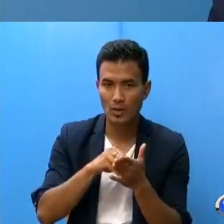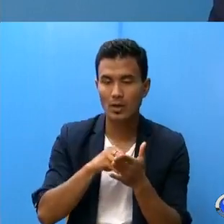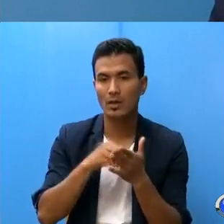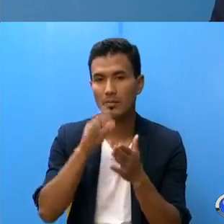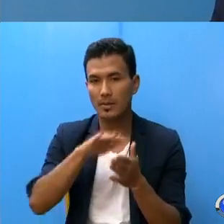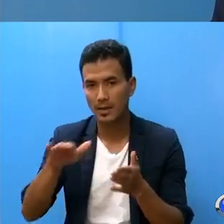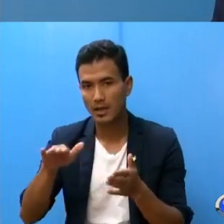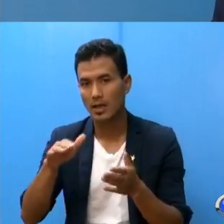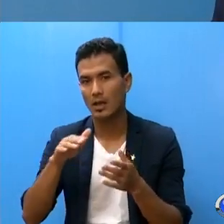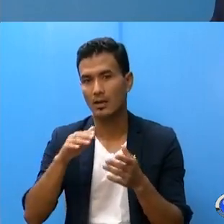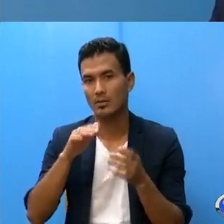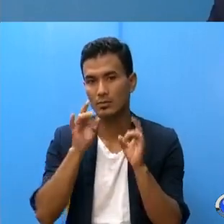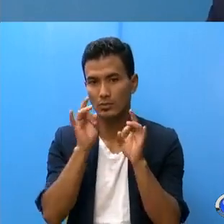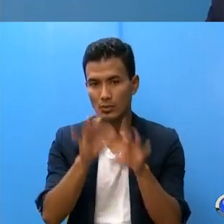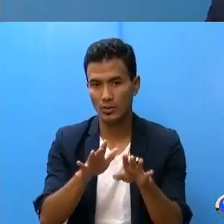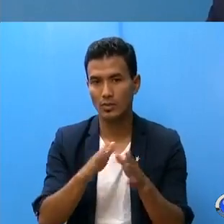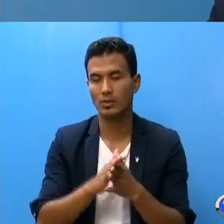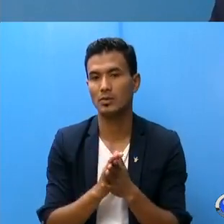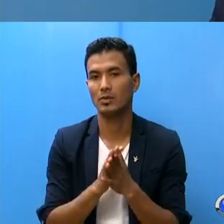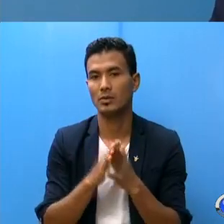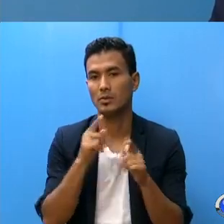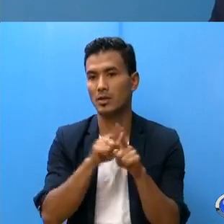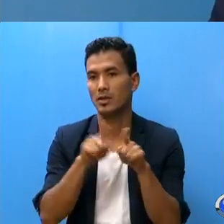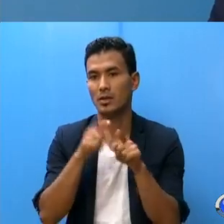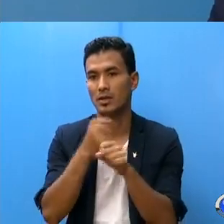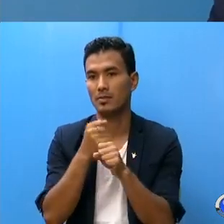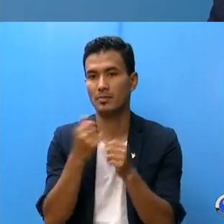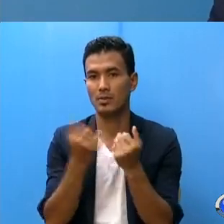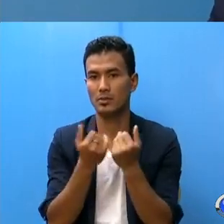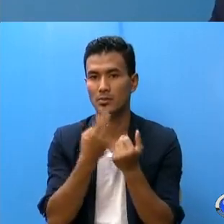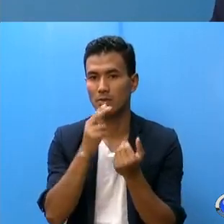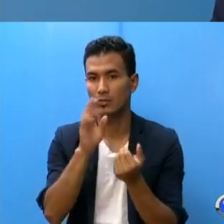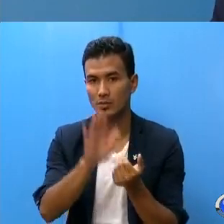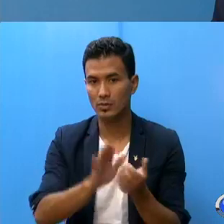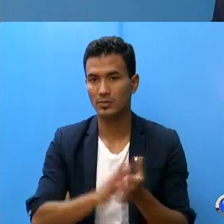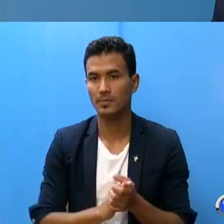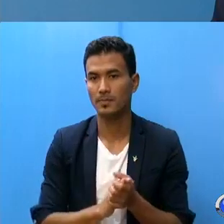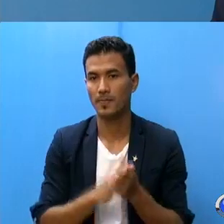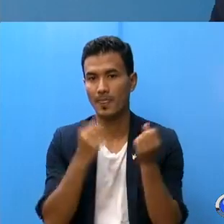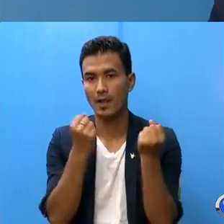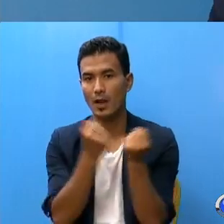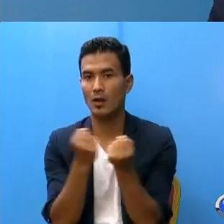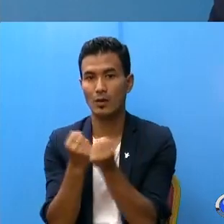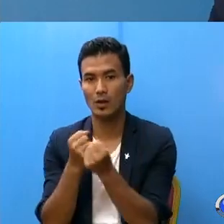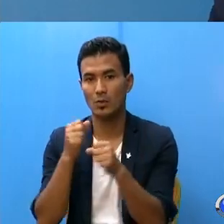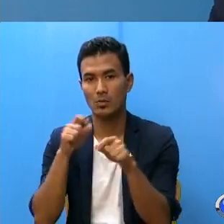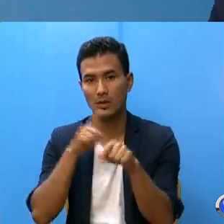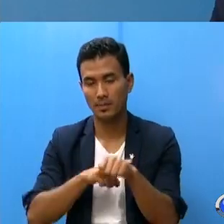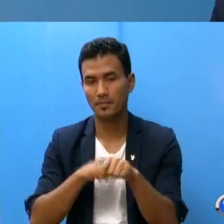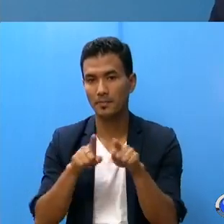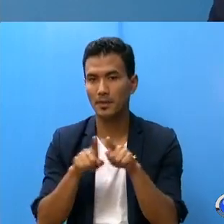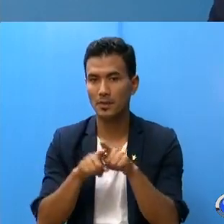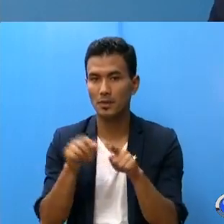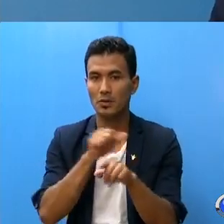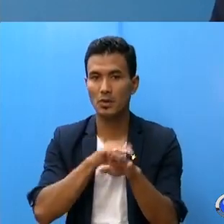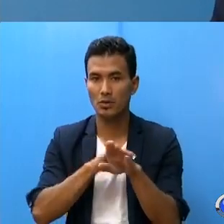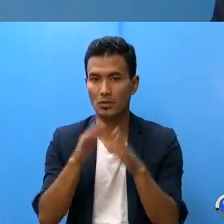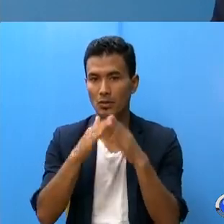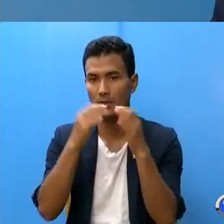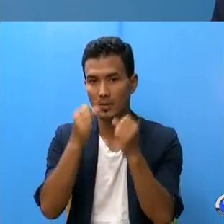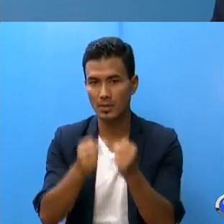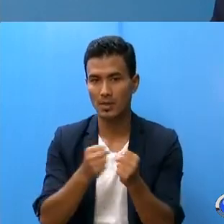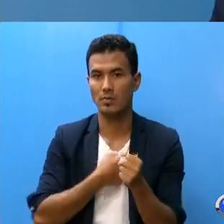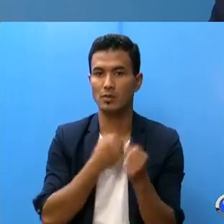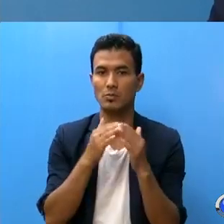बालबाली कार लाइ छोडे रा पनी काम मा खटी आउनु भाएको छा बंदा बंदिको समाय मा पनी वहारू घरे मा